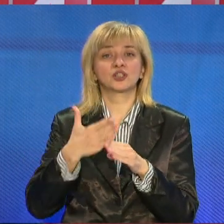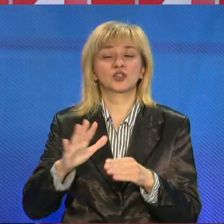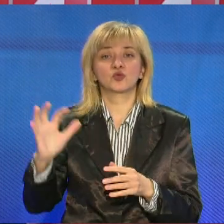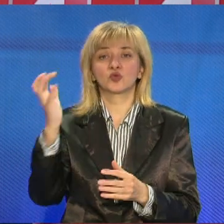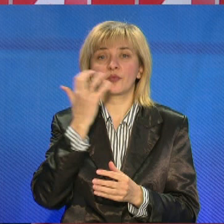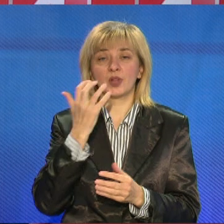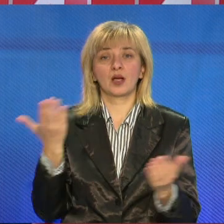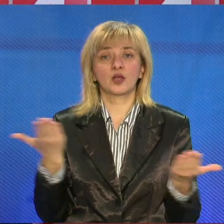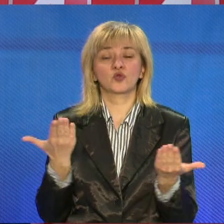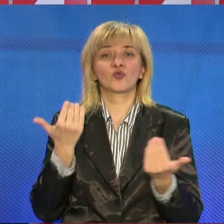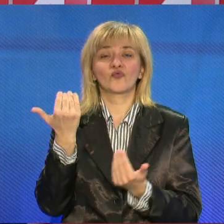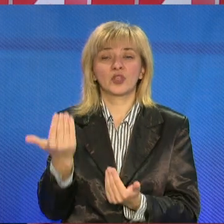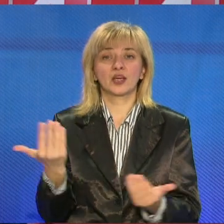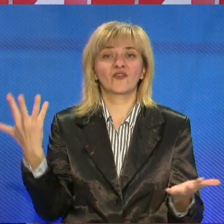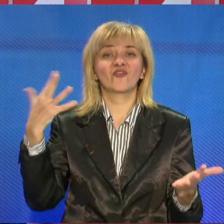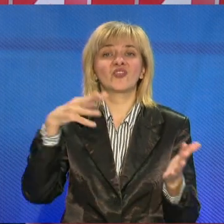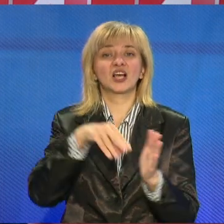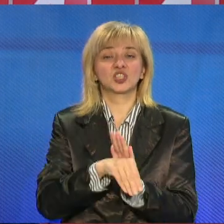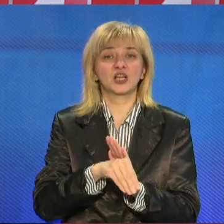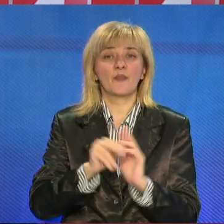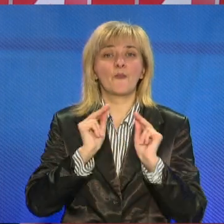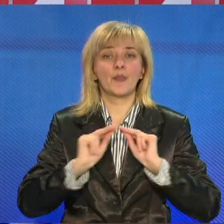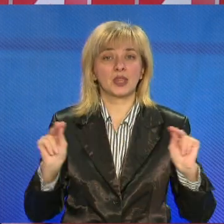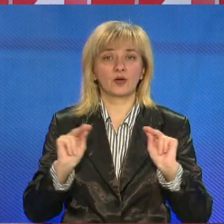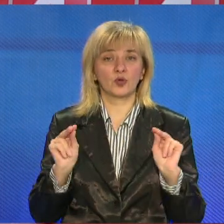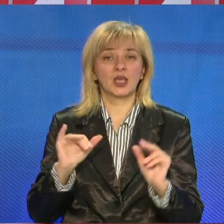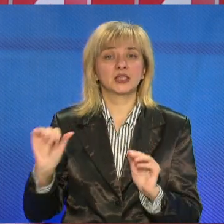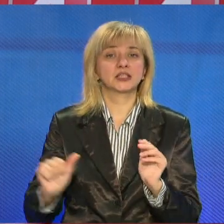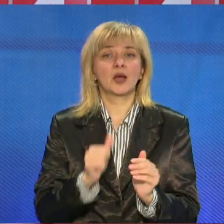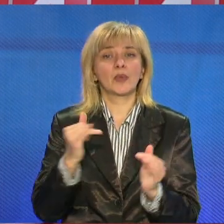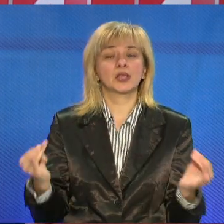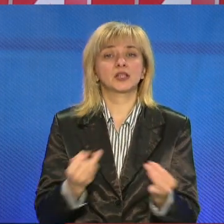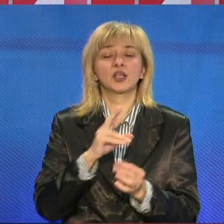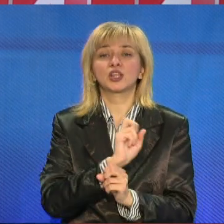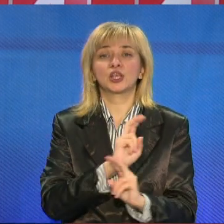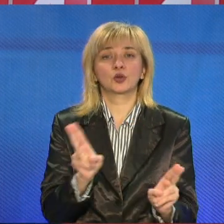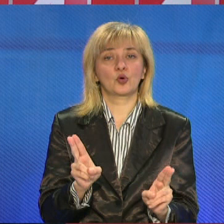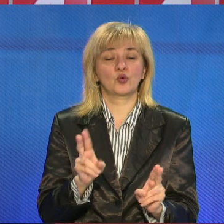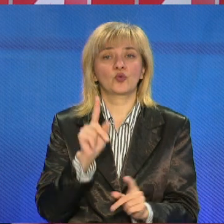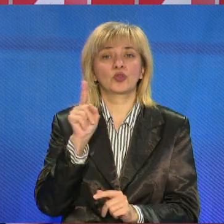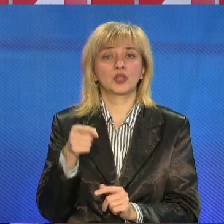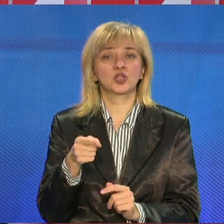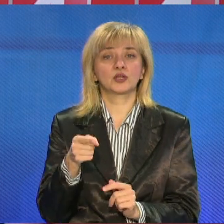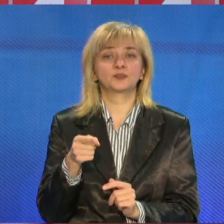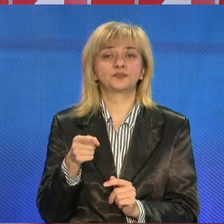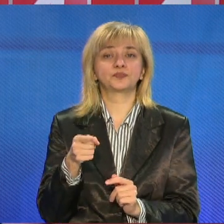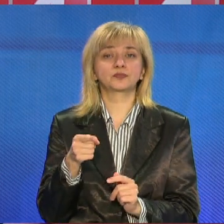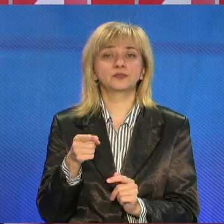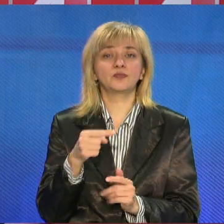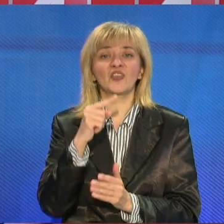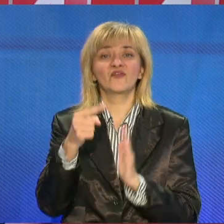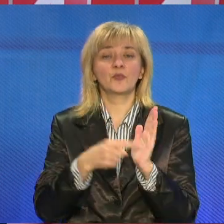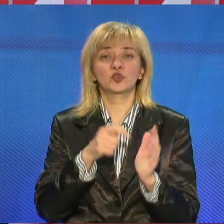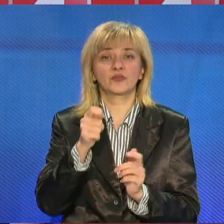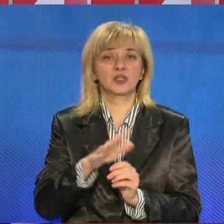них вложили педагоги. И самое интересное, никто даже вопросов не